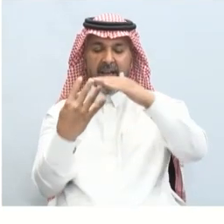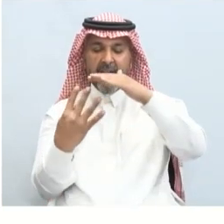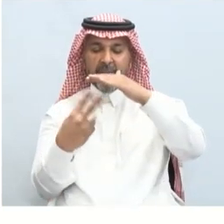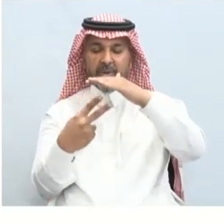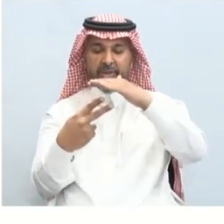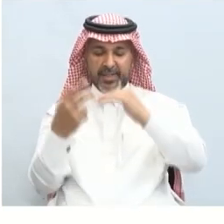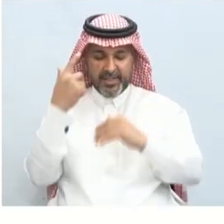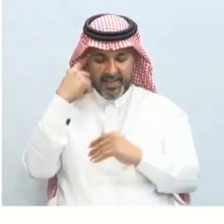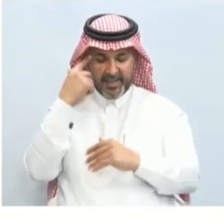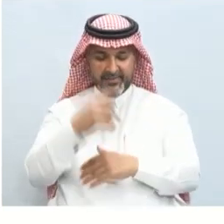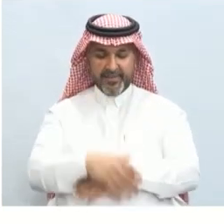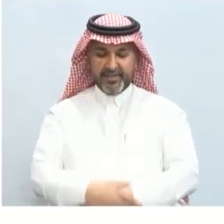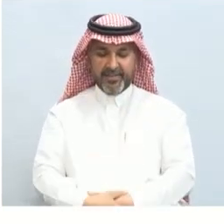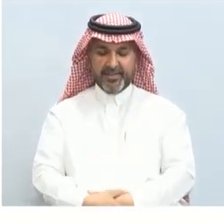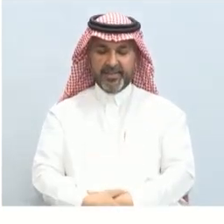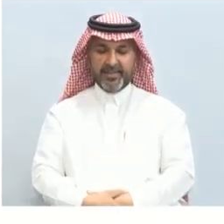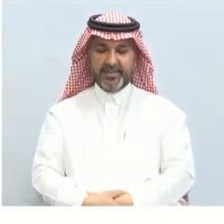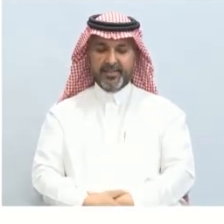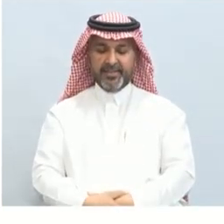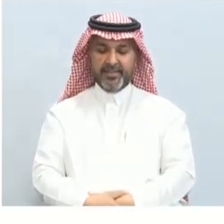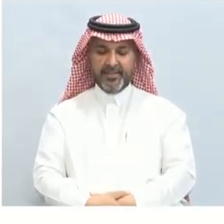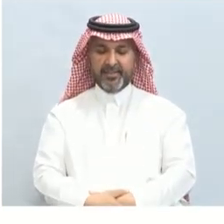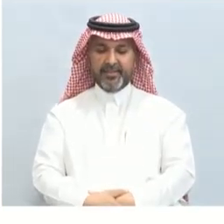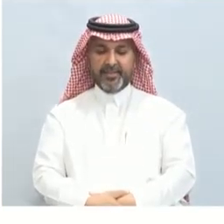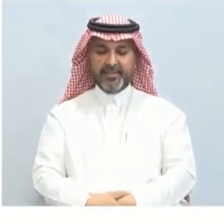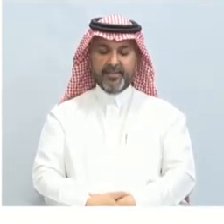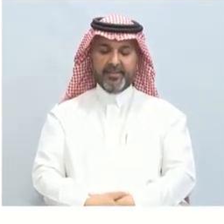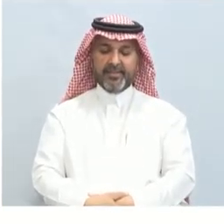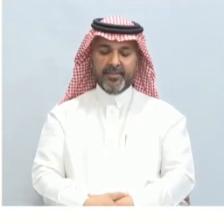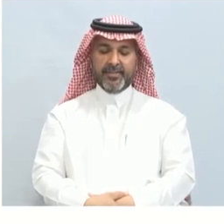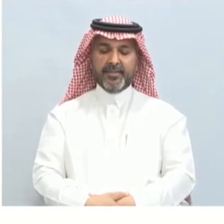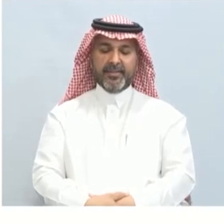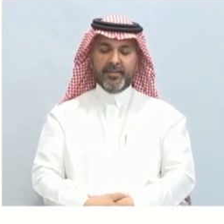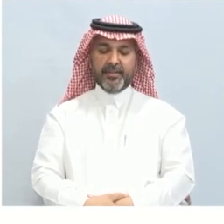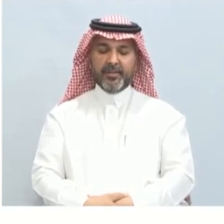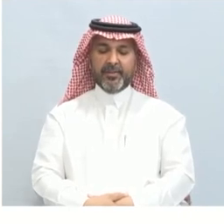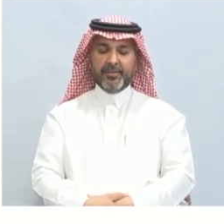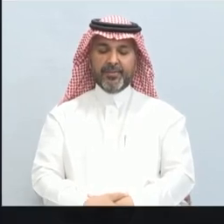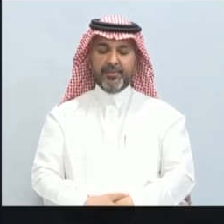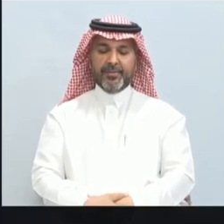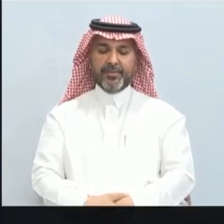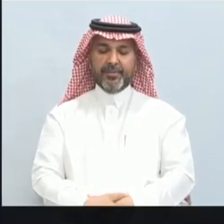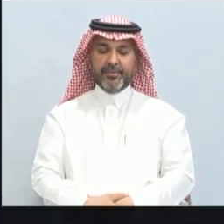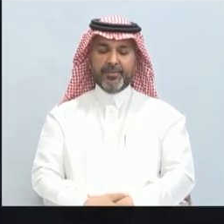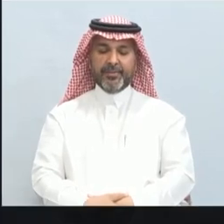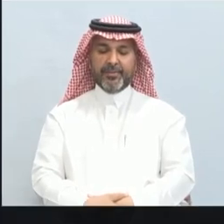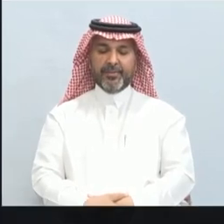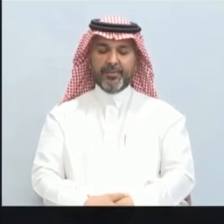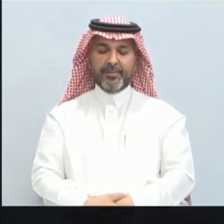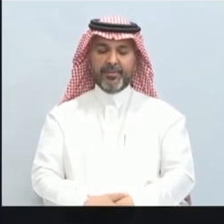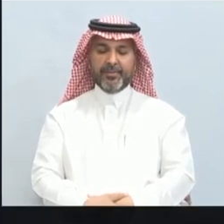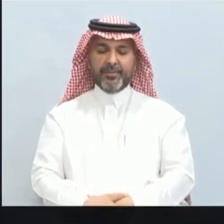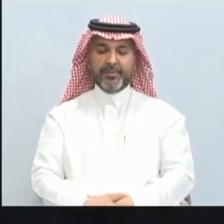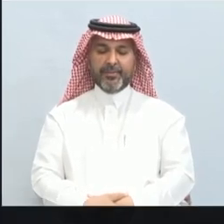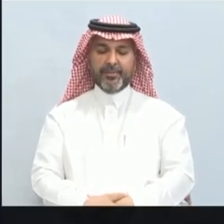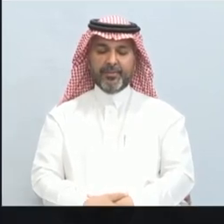منص 24 اللي هي تساوي ايش تساوي ربع وهذا الخيار منطقي يا جماعه الخير ان الجواب بيكون ربع يعني احنا اربع